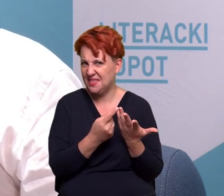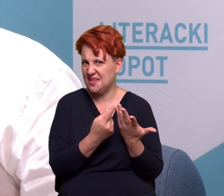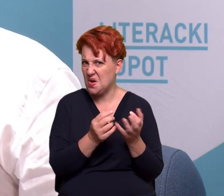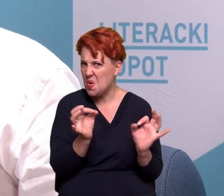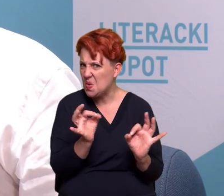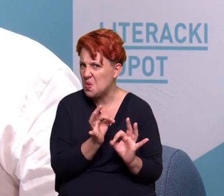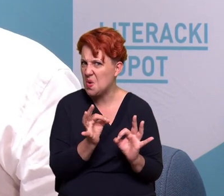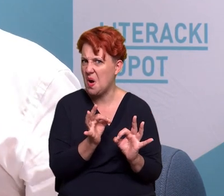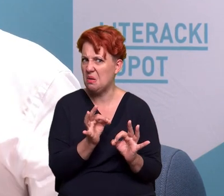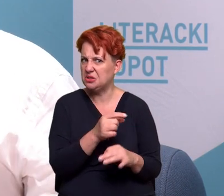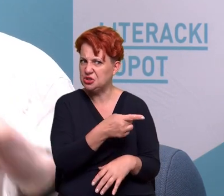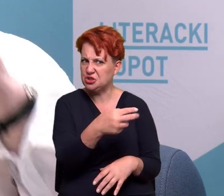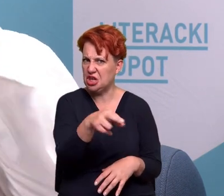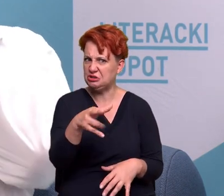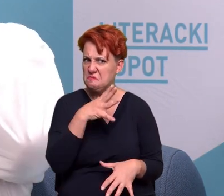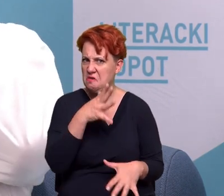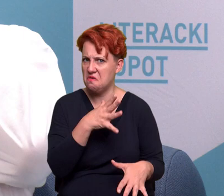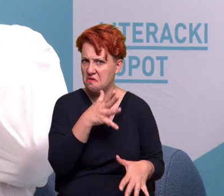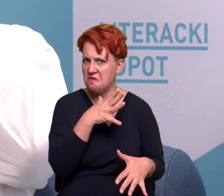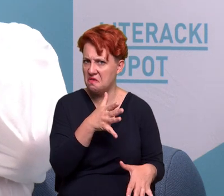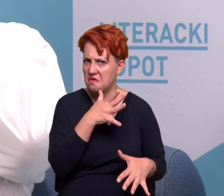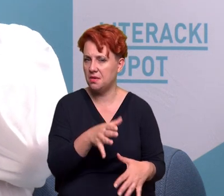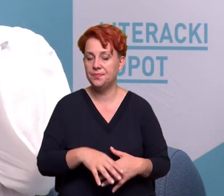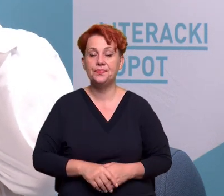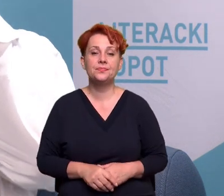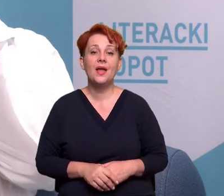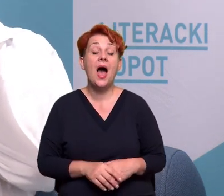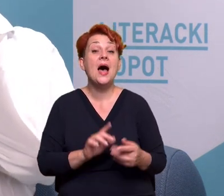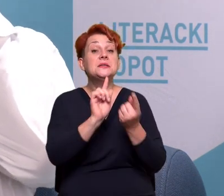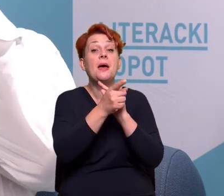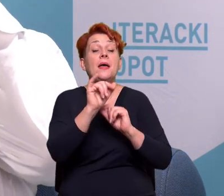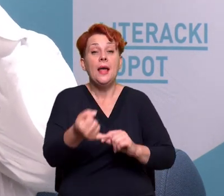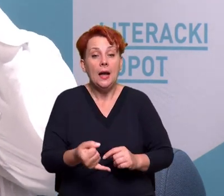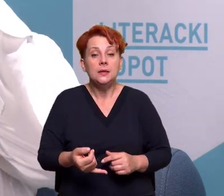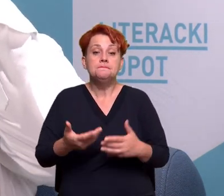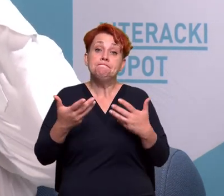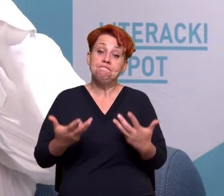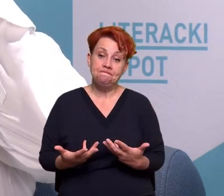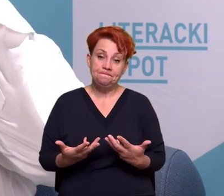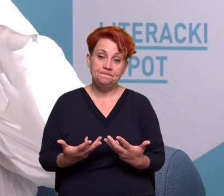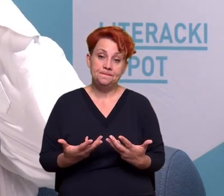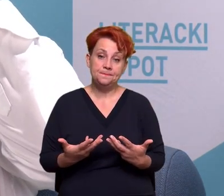Niechęć do tych rzeczy. Jak to się zmieniło? No,